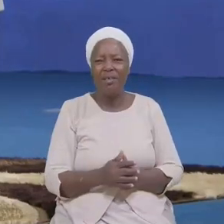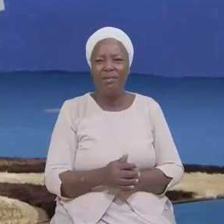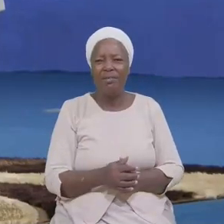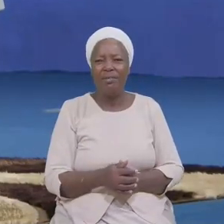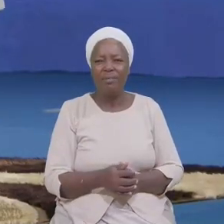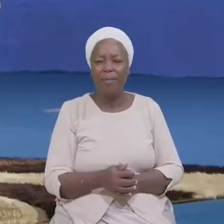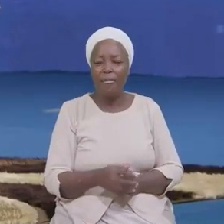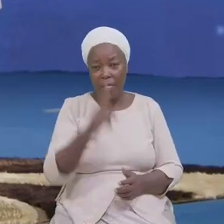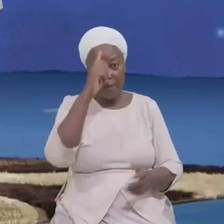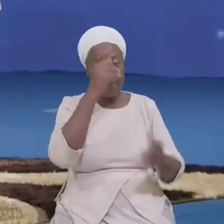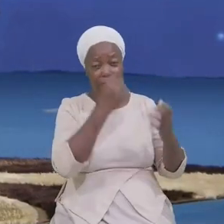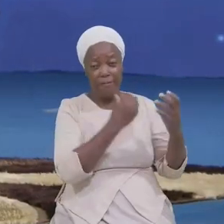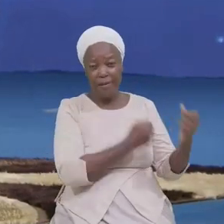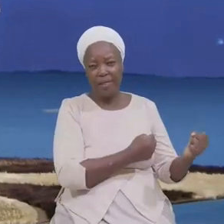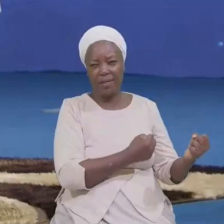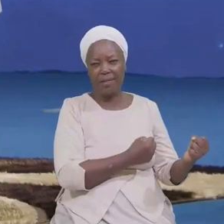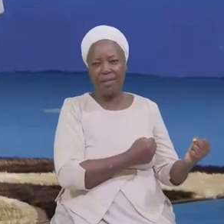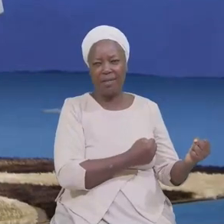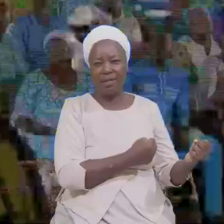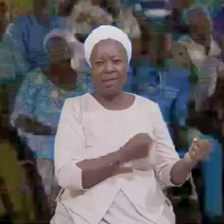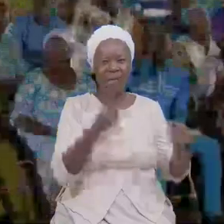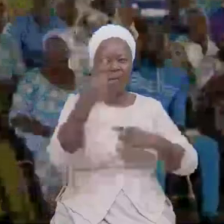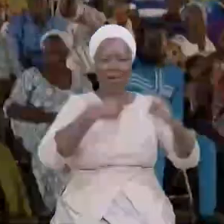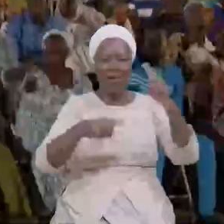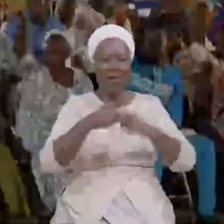La foi. Quelqu'un aide-moi à crier foi.